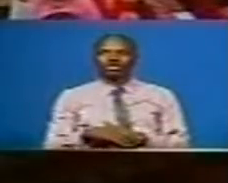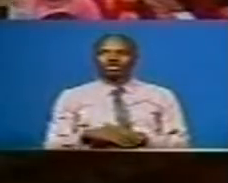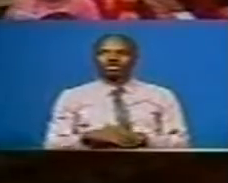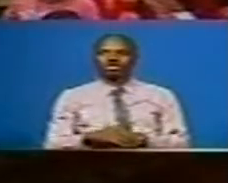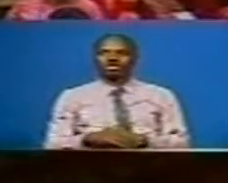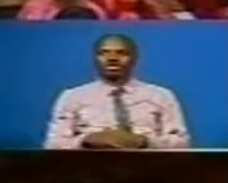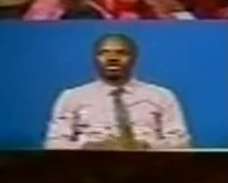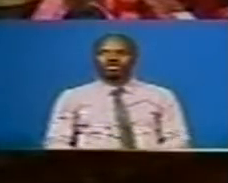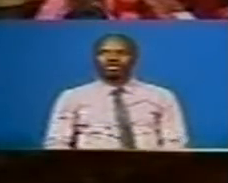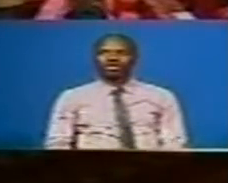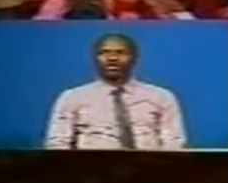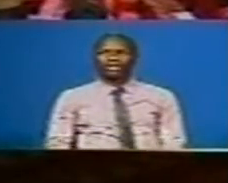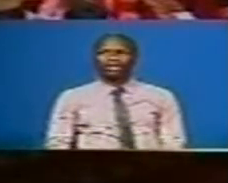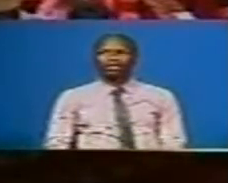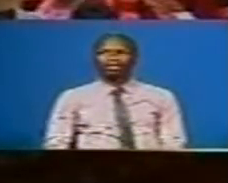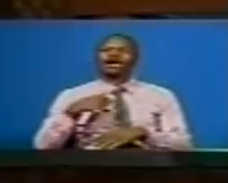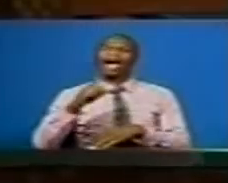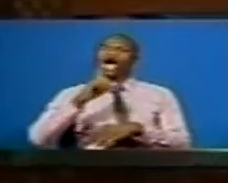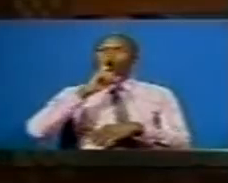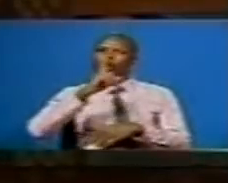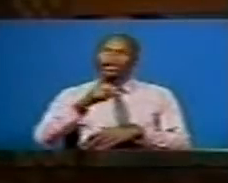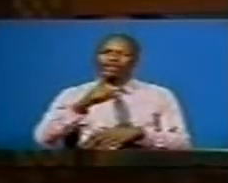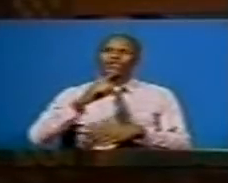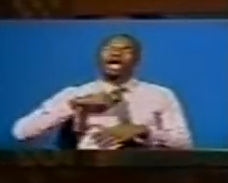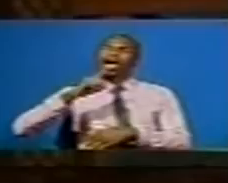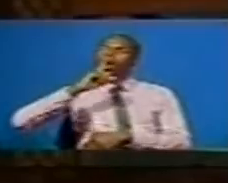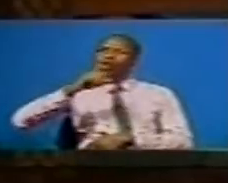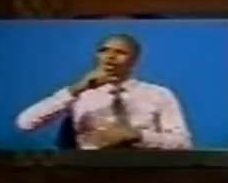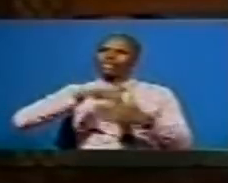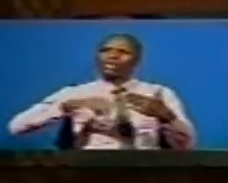Hamaki za wanakod zilimwangukia naibu spika.